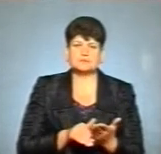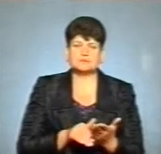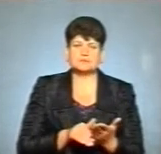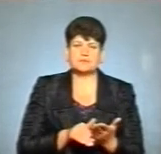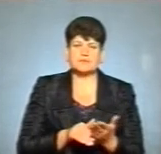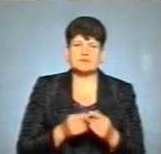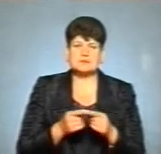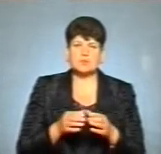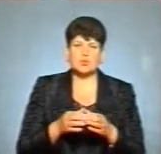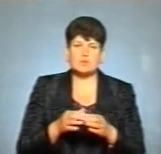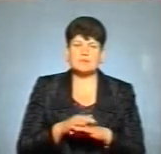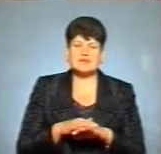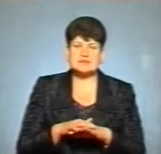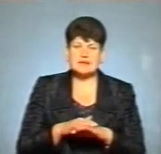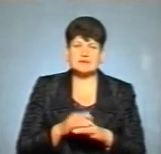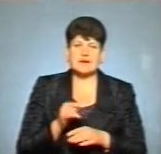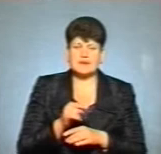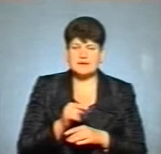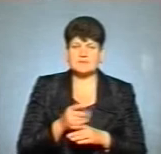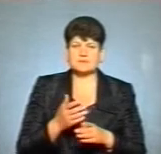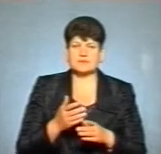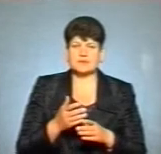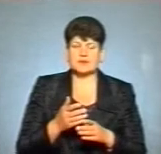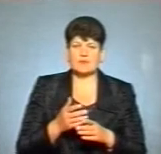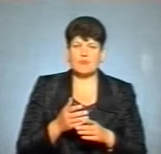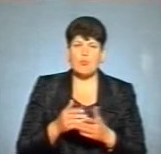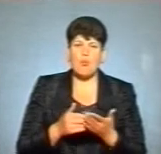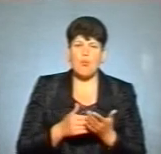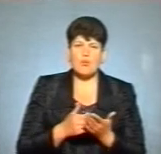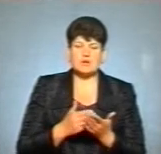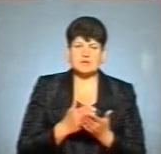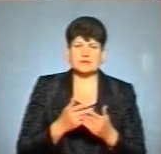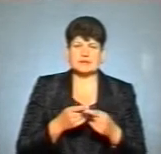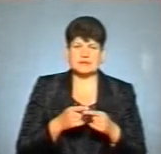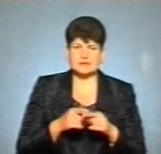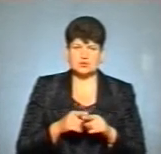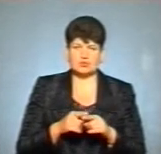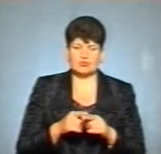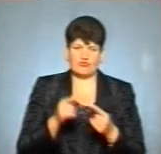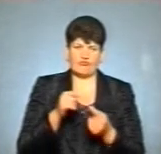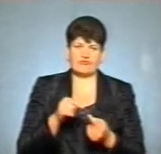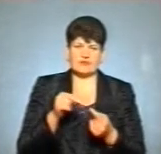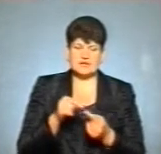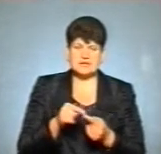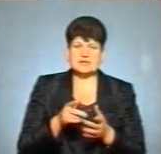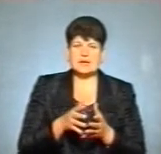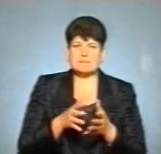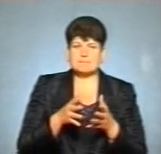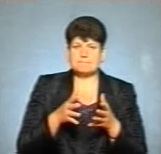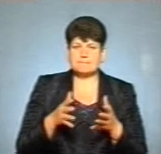безпосередньо цим групам населення, але їх, скажімо, в такому, можна сказати, політтехнологічному визначенні, можна сказати, найбільш такими